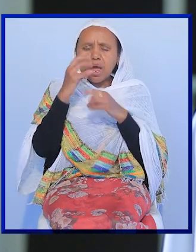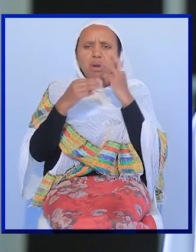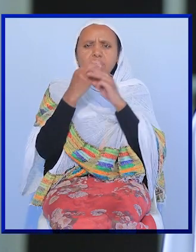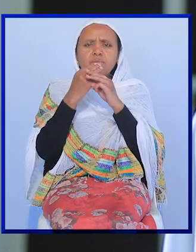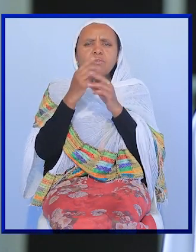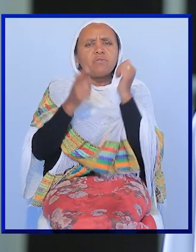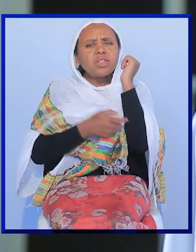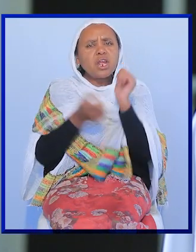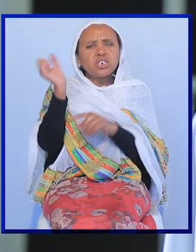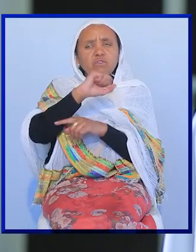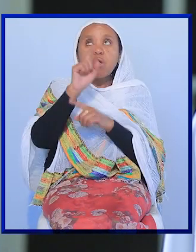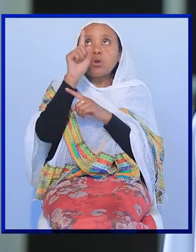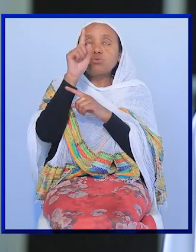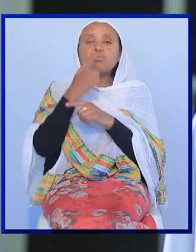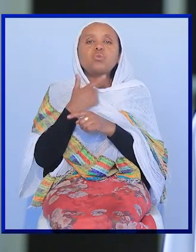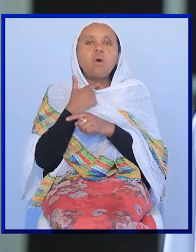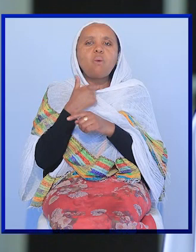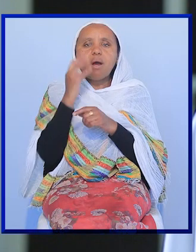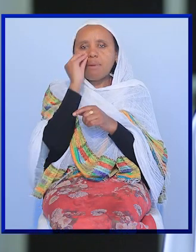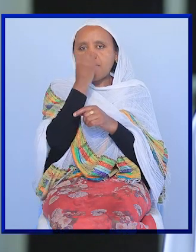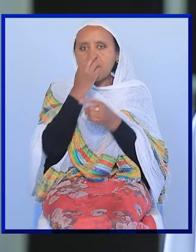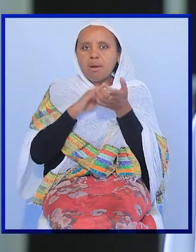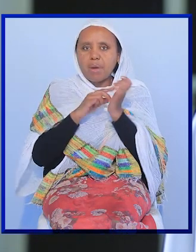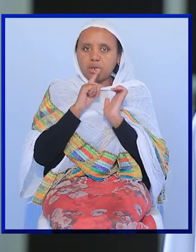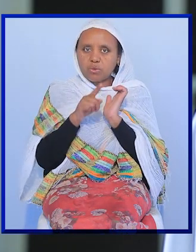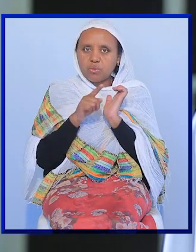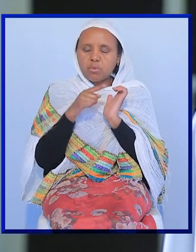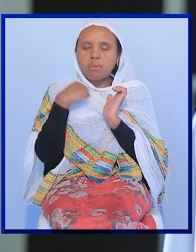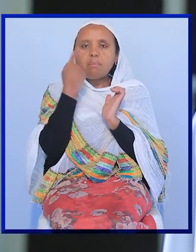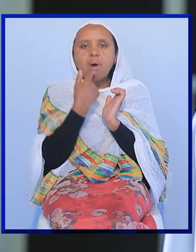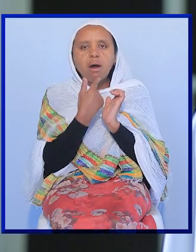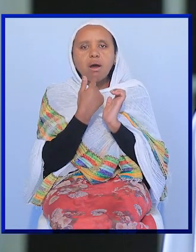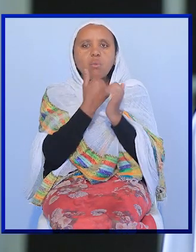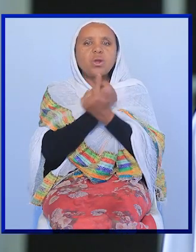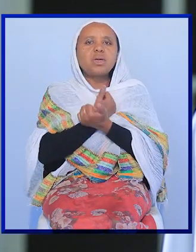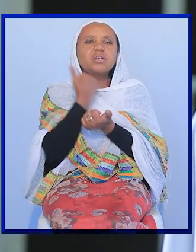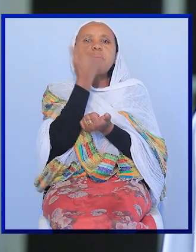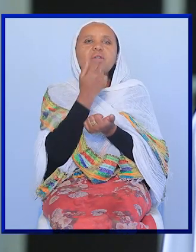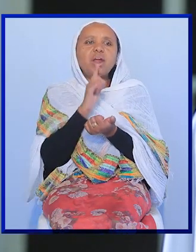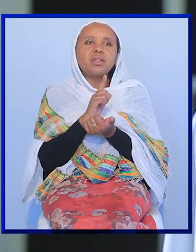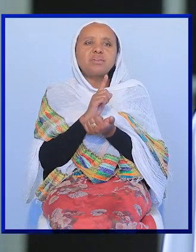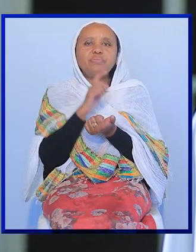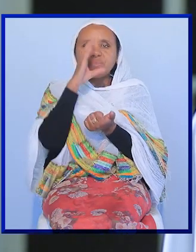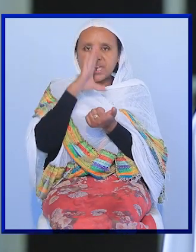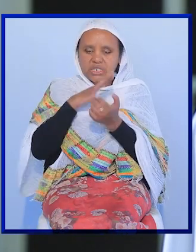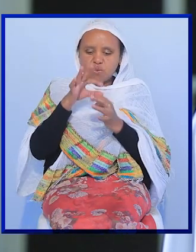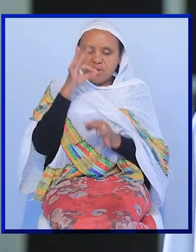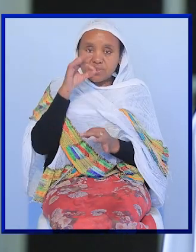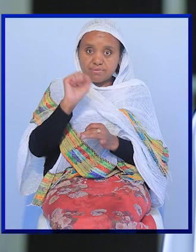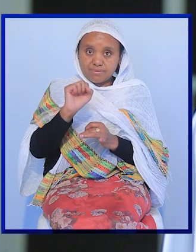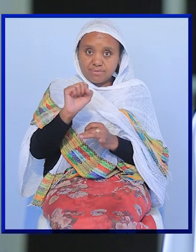ድል አድርጋ ወደ እርሱ የምትጓጓ አበባ ናት ይላል። ማናት ወዳጄ ያላት? የሰው ነፍስ ናት።